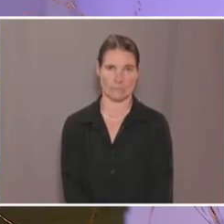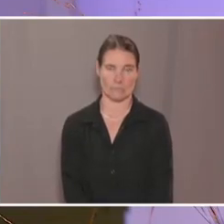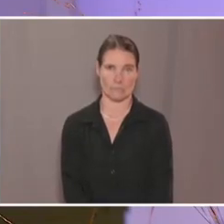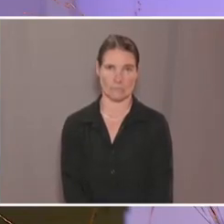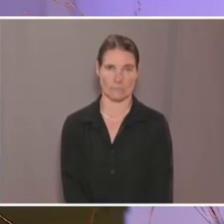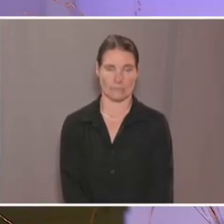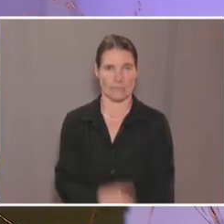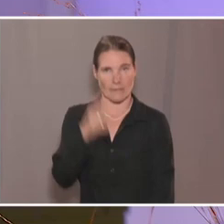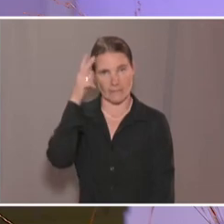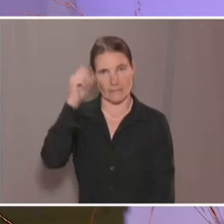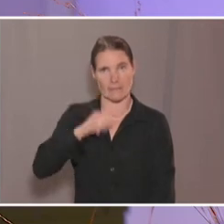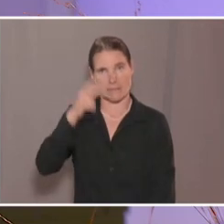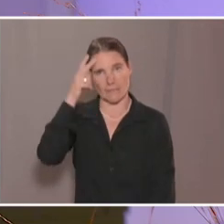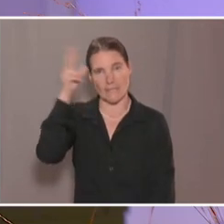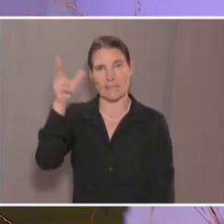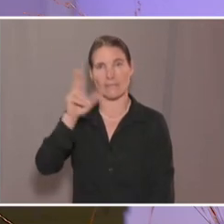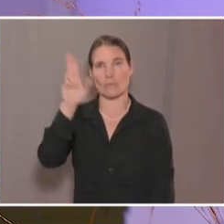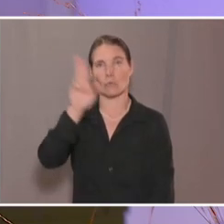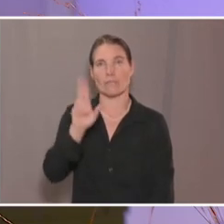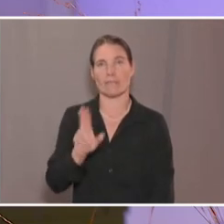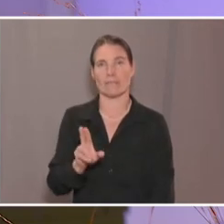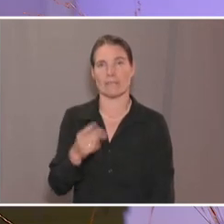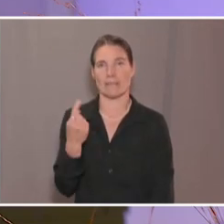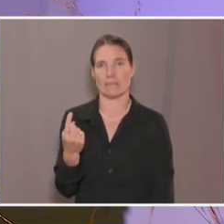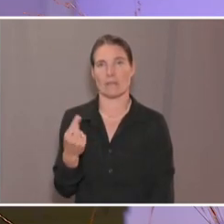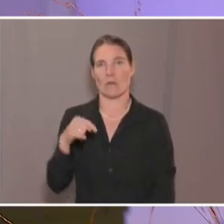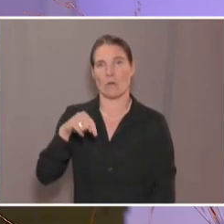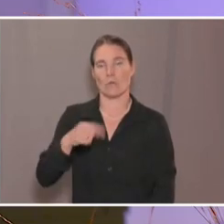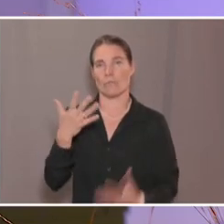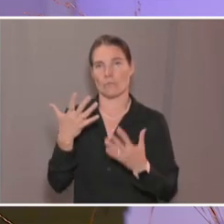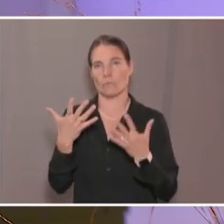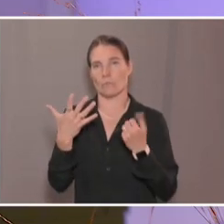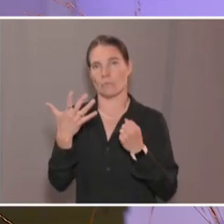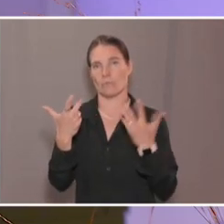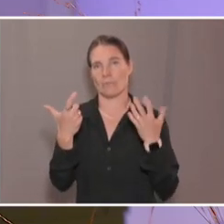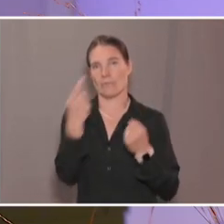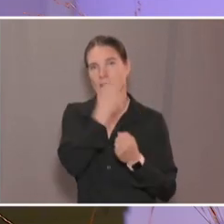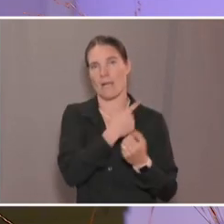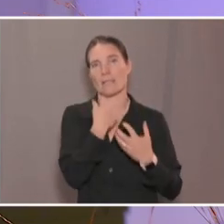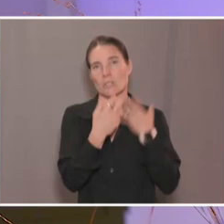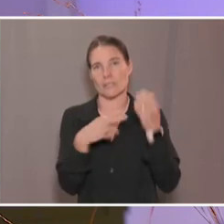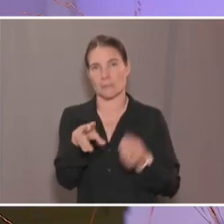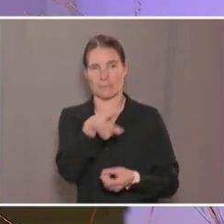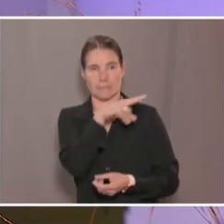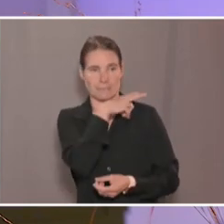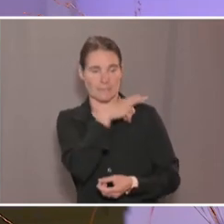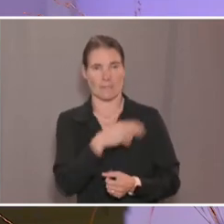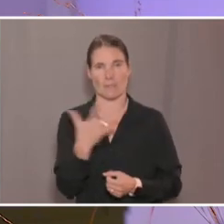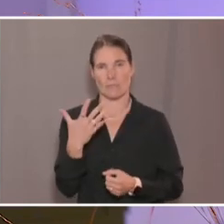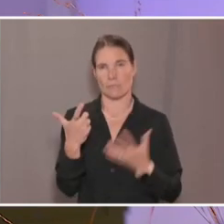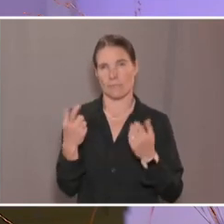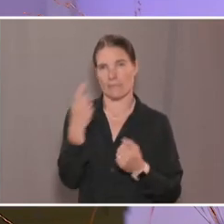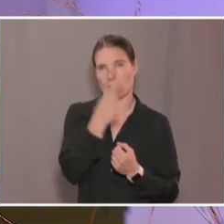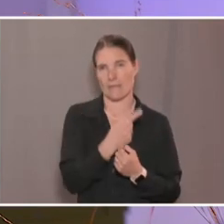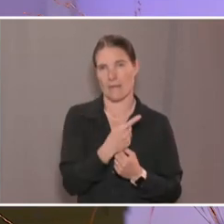Sehr geehrte Damen und Herren, als Universität blicken Sie heute auf 75 Jahre Geschichte zurück, 75 Jahre,